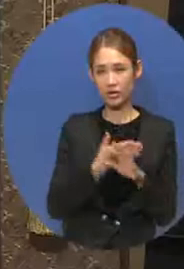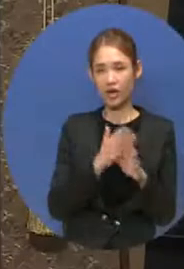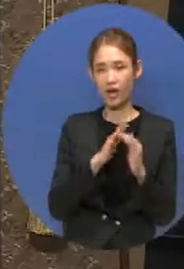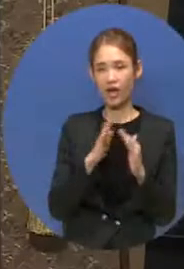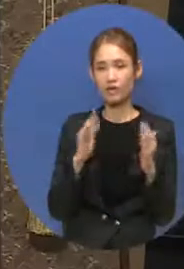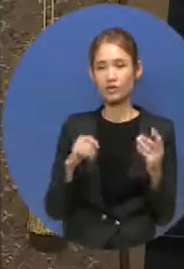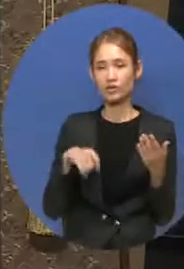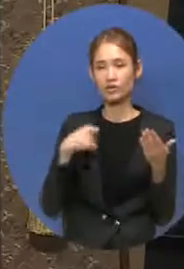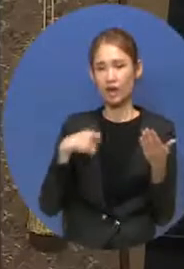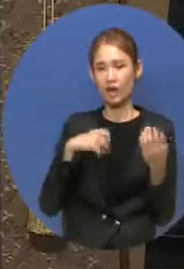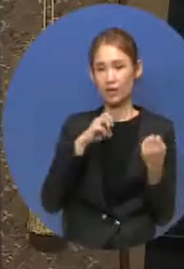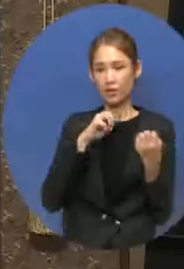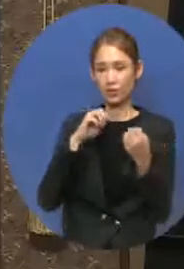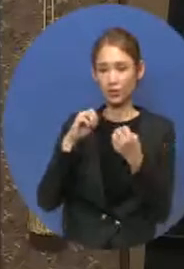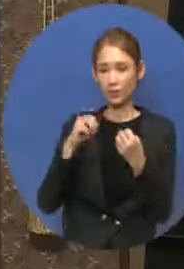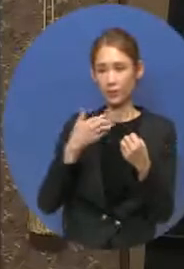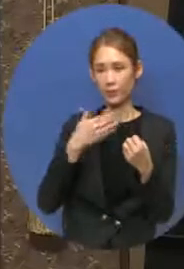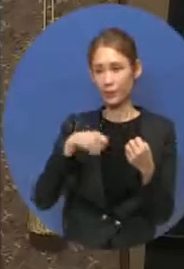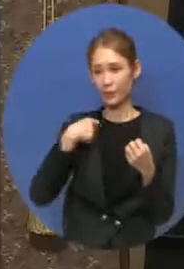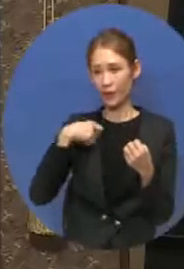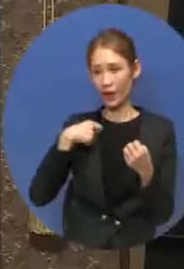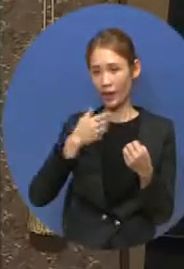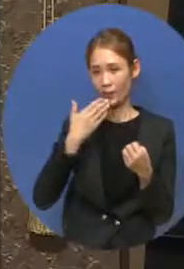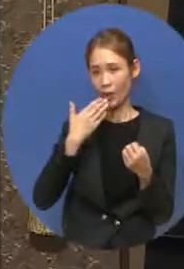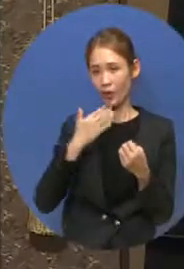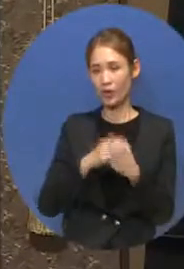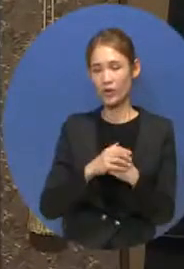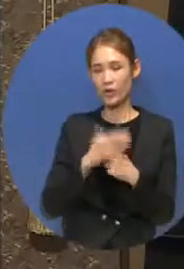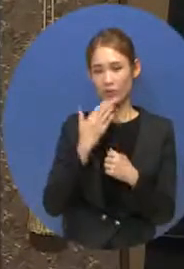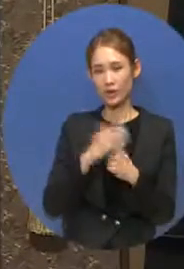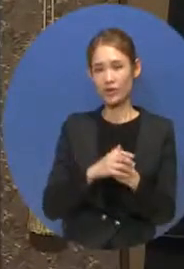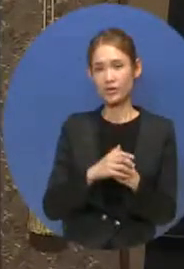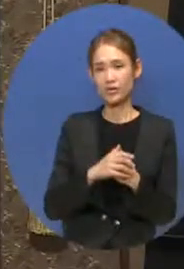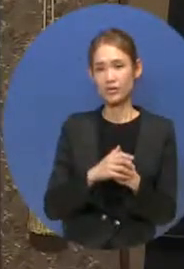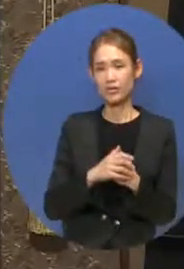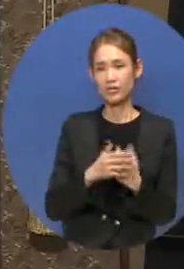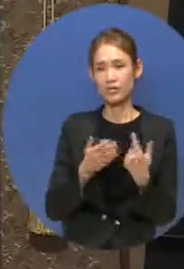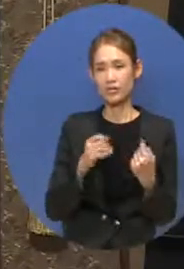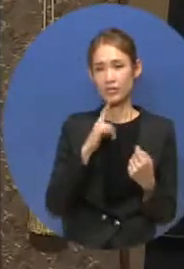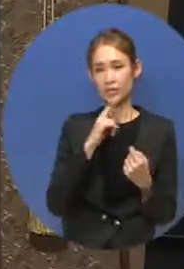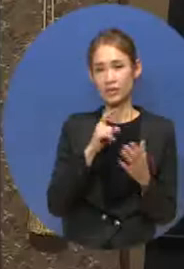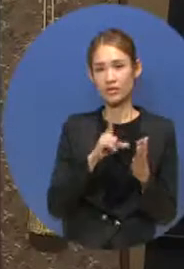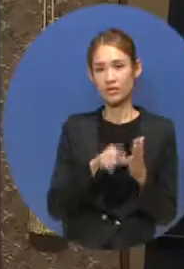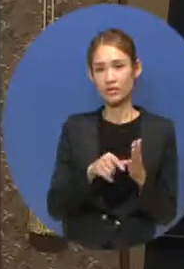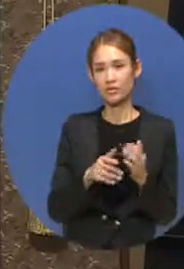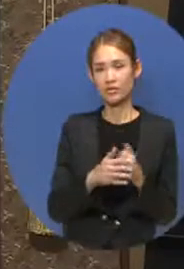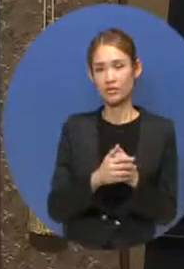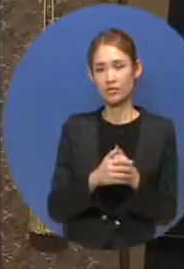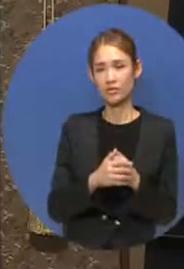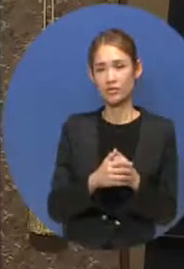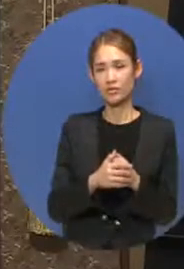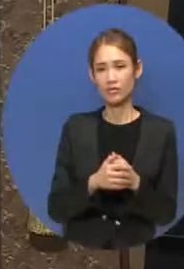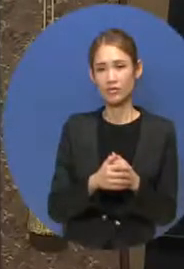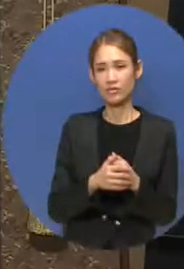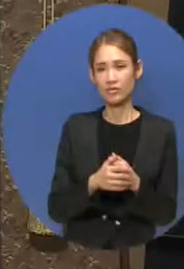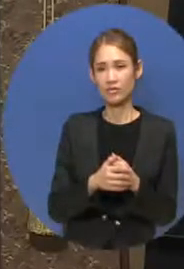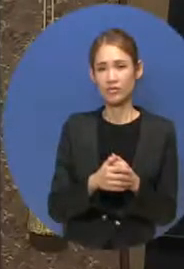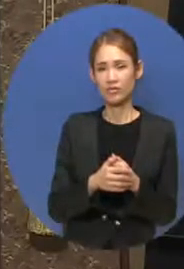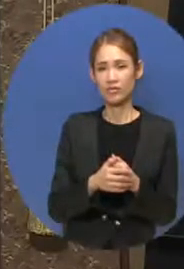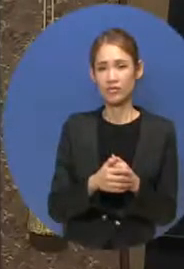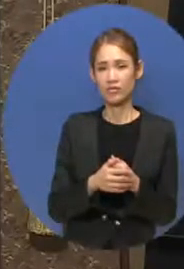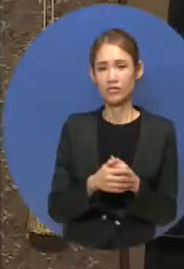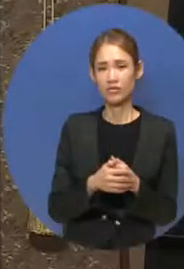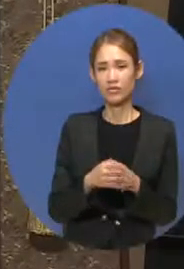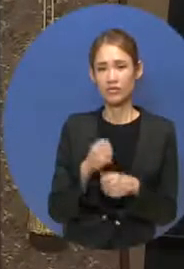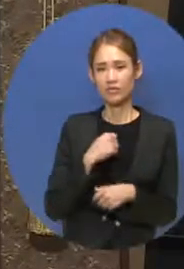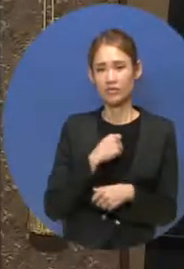가족처럼 대화를 하면서 밥을 먹을 수 있는구나 이런 말씀 하실 때 네,